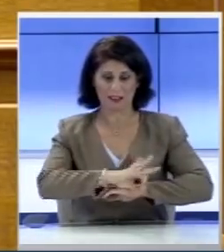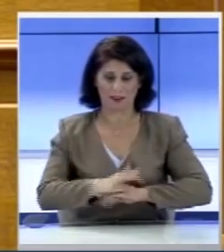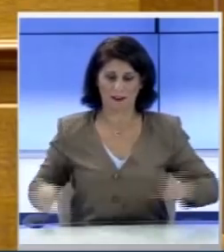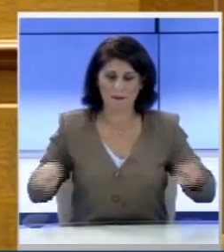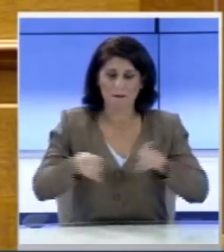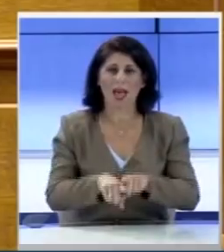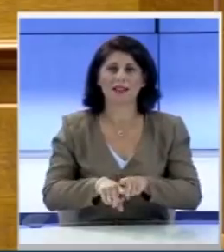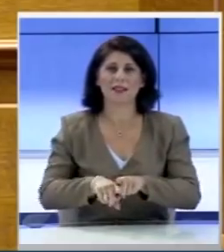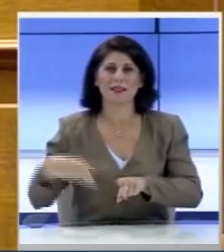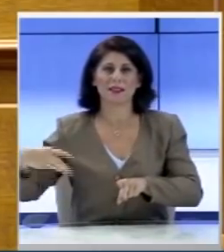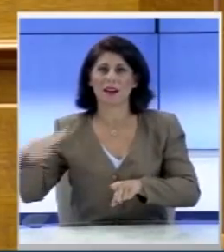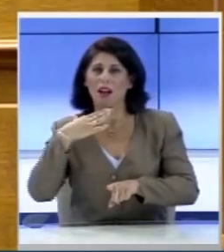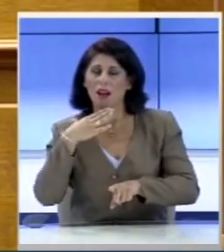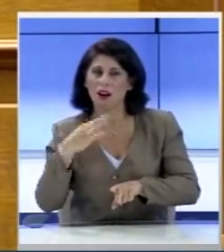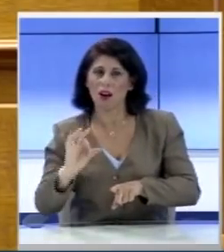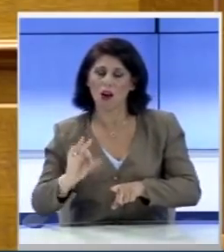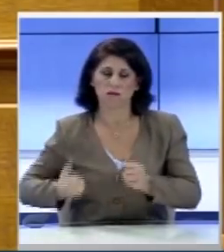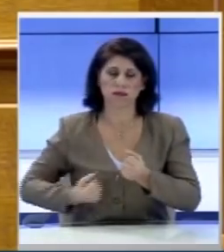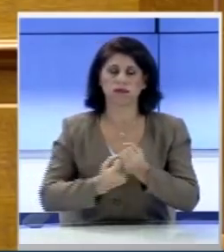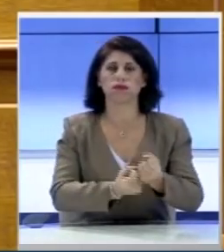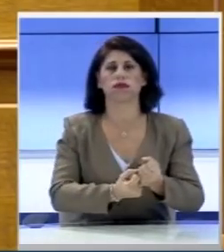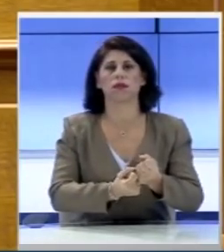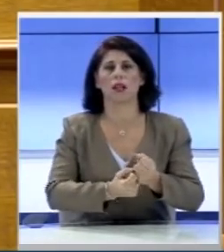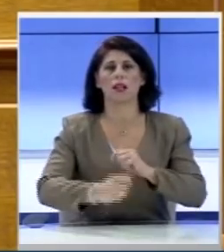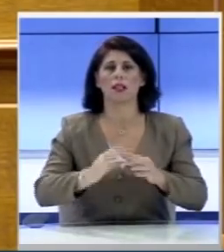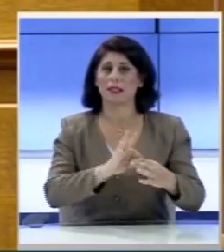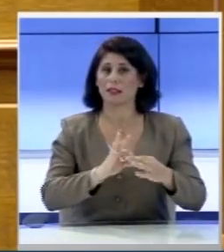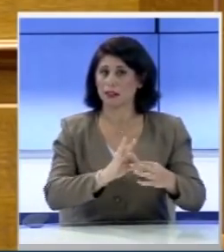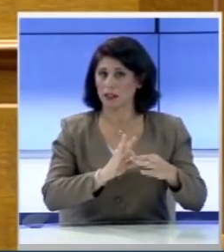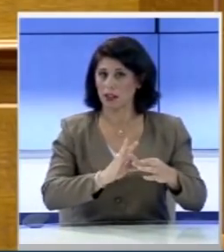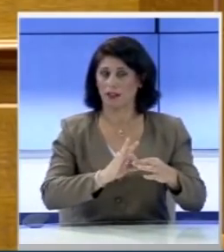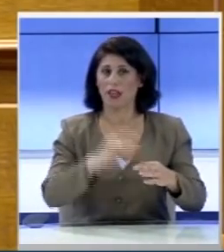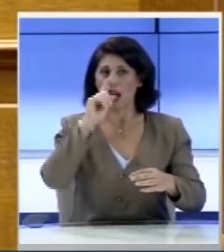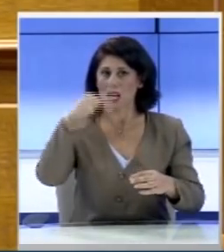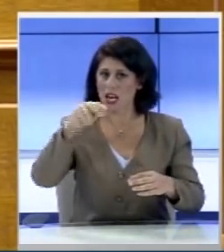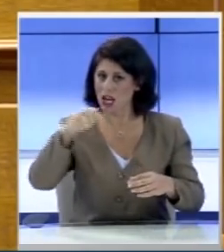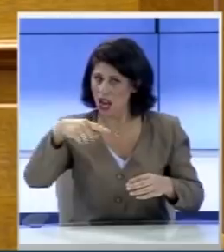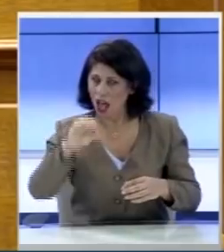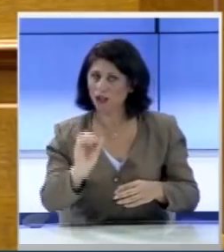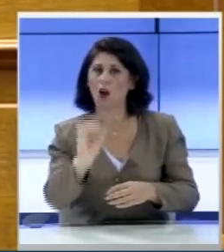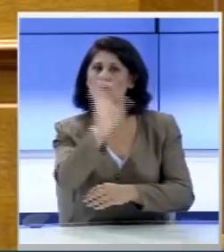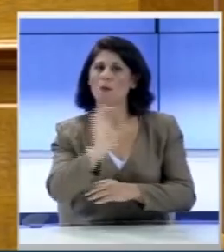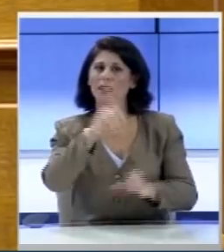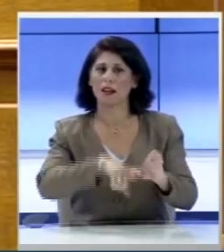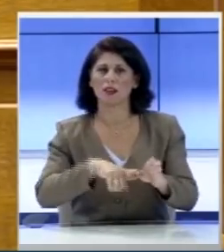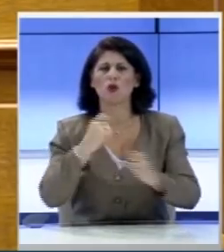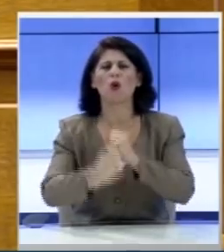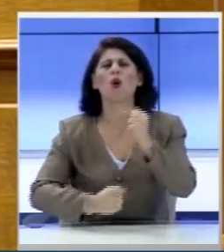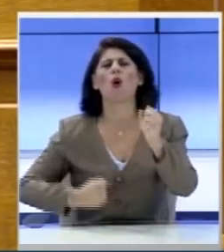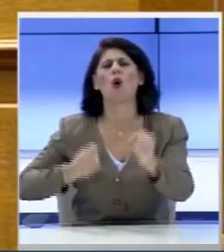τις υπεριαλιστικές συμμαχίες του ΝΑΤΟ, των Ηνωμένων Πολιτειών της Αμερικής με την Ευρωπαϊκή Ένωση, όπου χρόνια